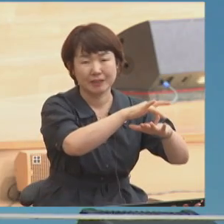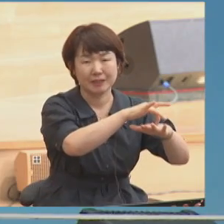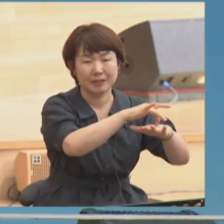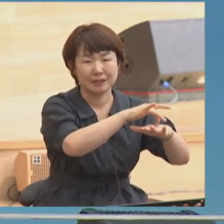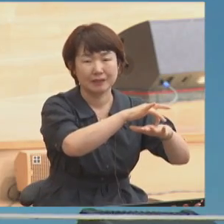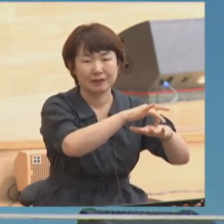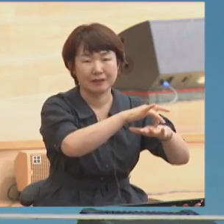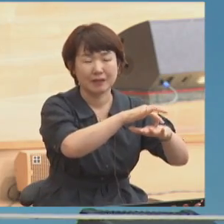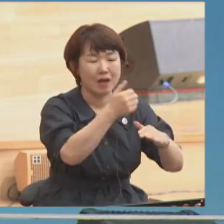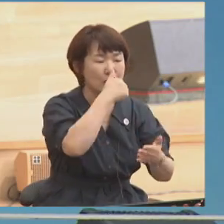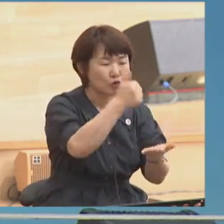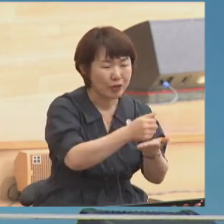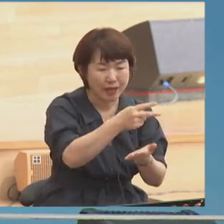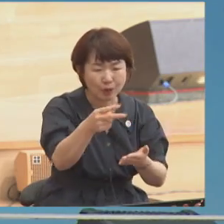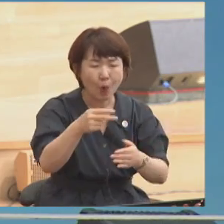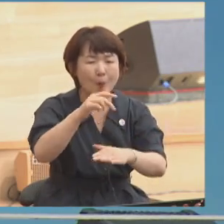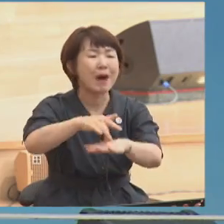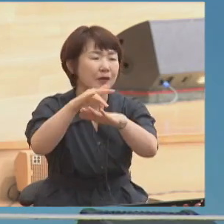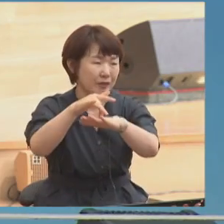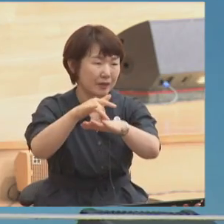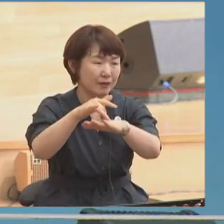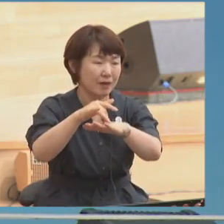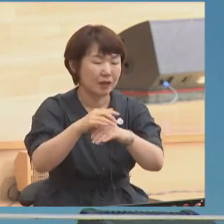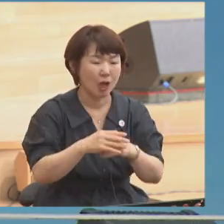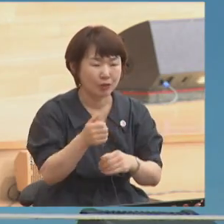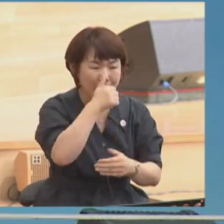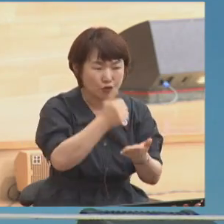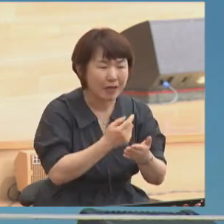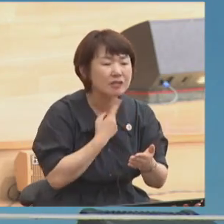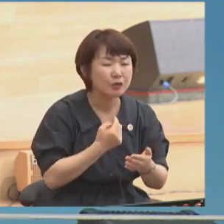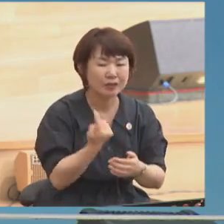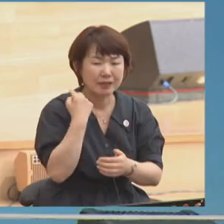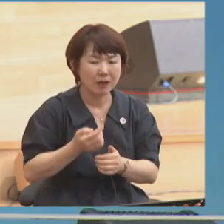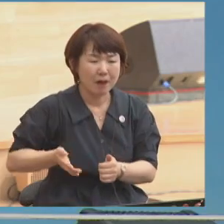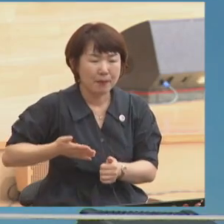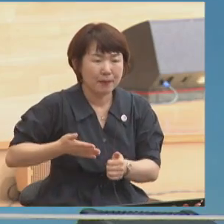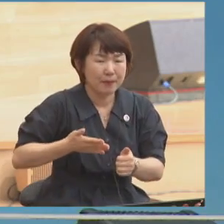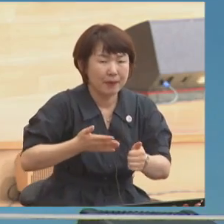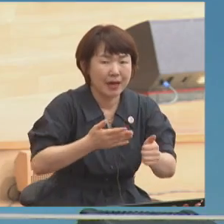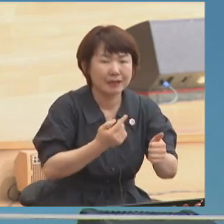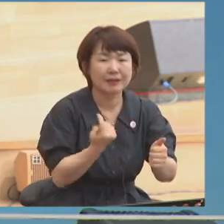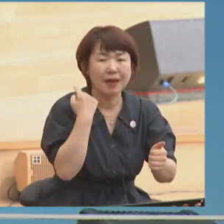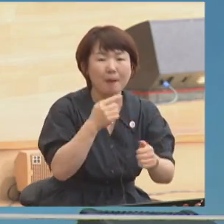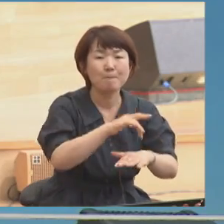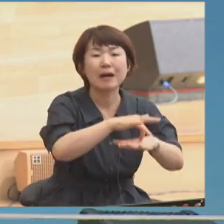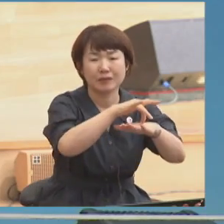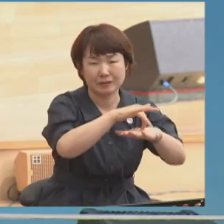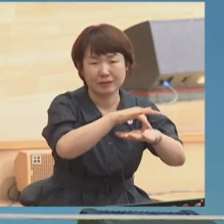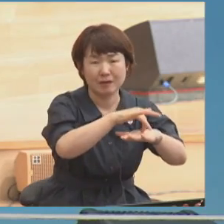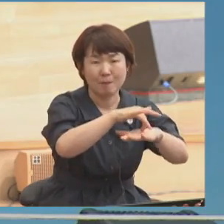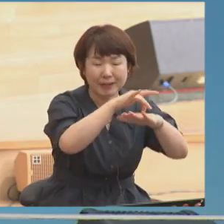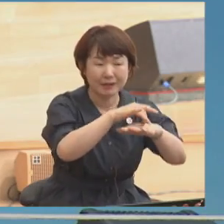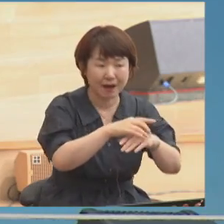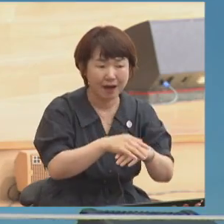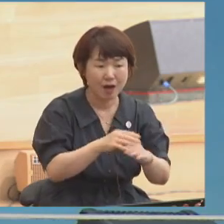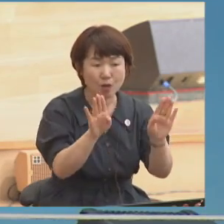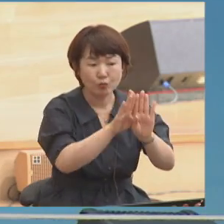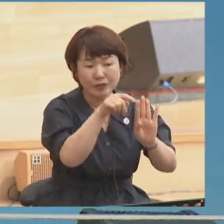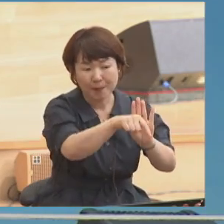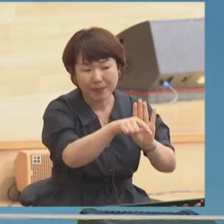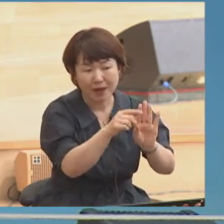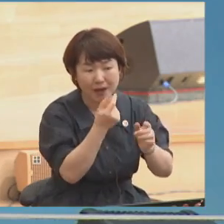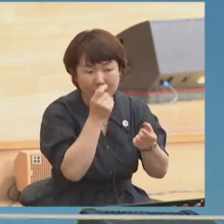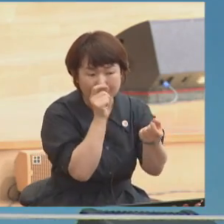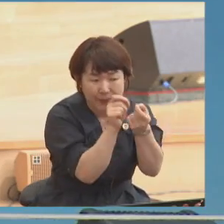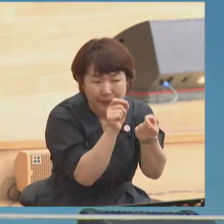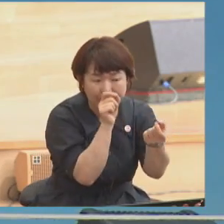의미합니다. 죄를 짓도록 우리를 부추기는 충동질하는 이 마귀. 마귀가 문 앞에 엎드려 있다.